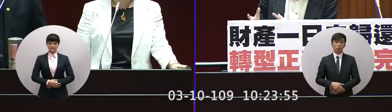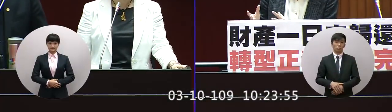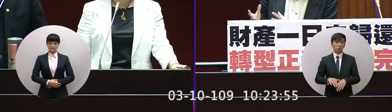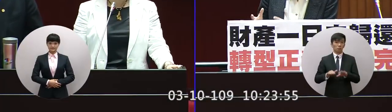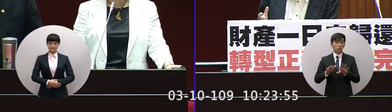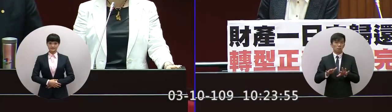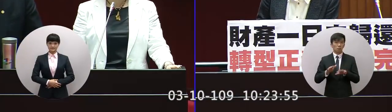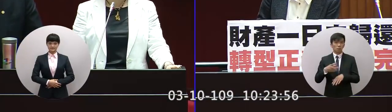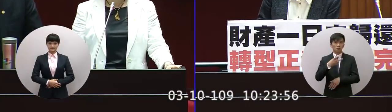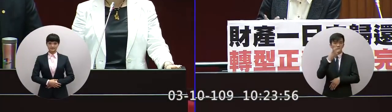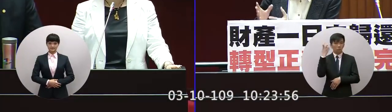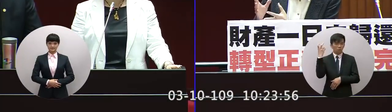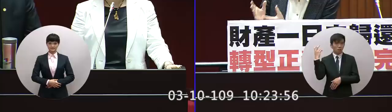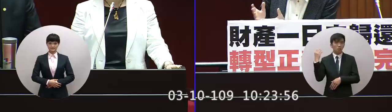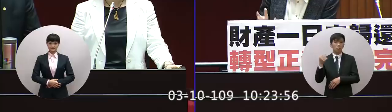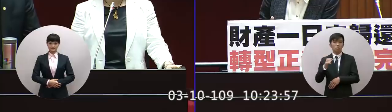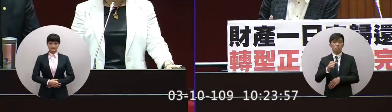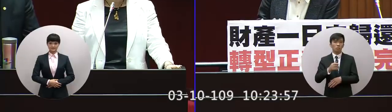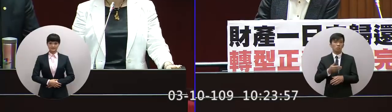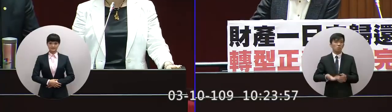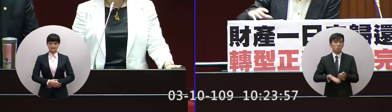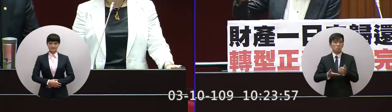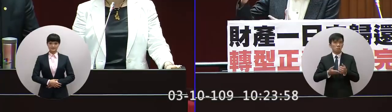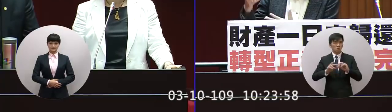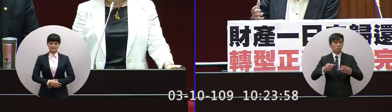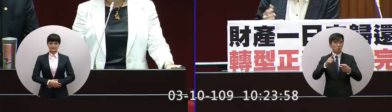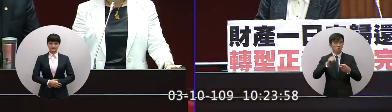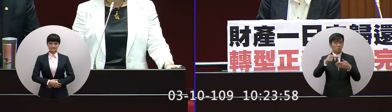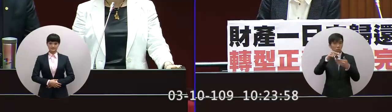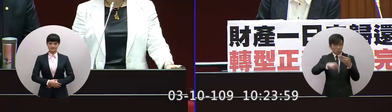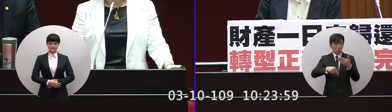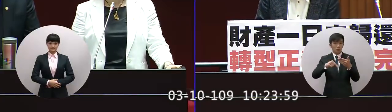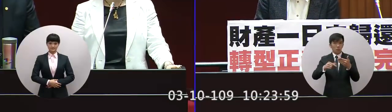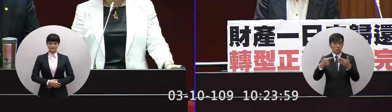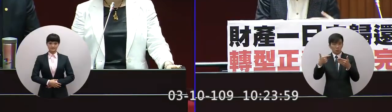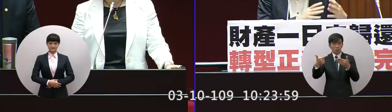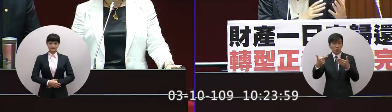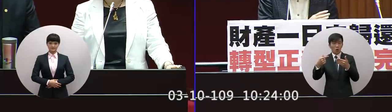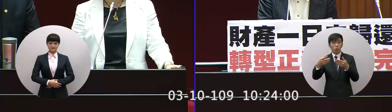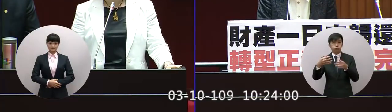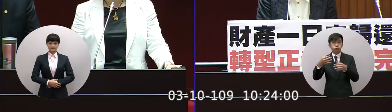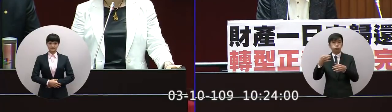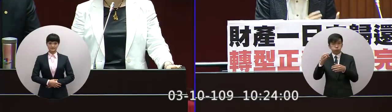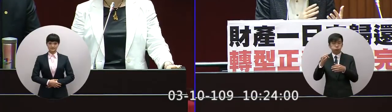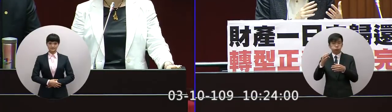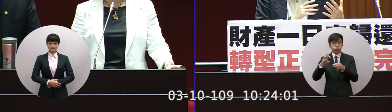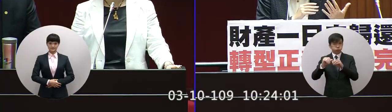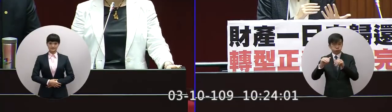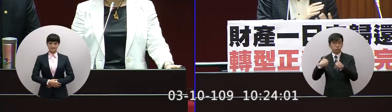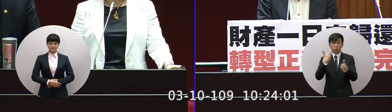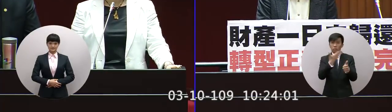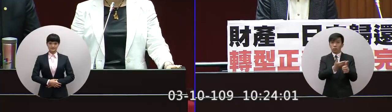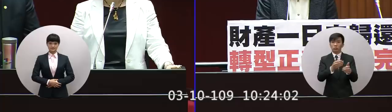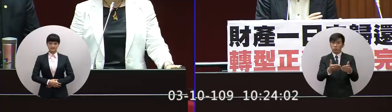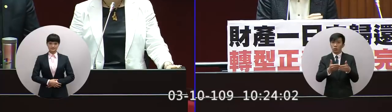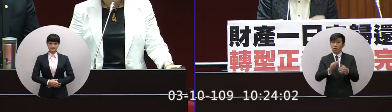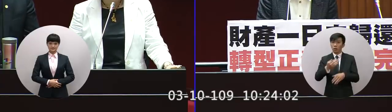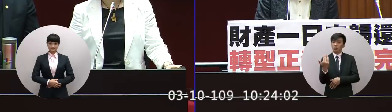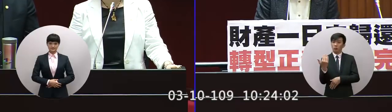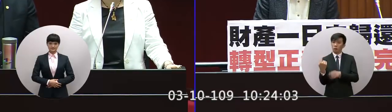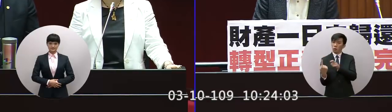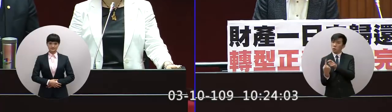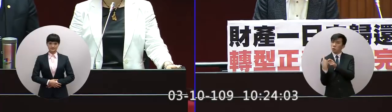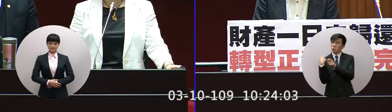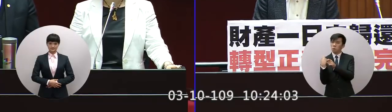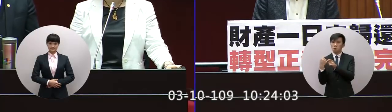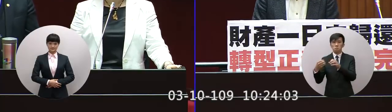说，处转条例第六条有指出说，财产要归还。那事实上在上一个会期，这个东西也有经